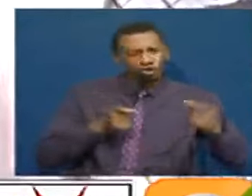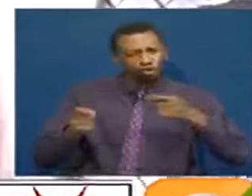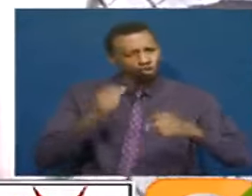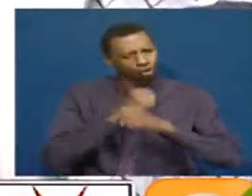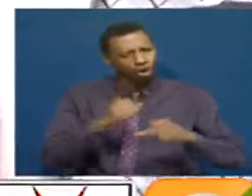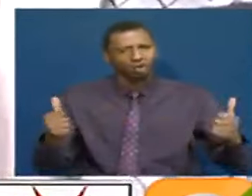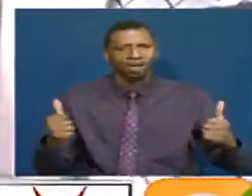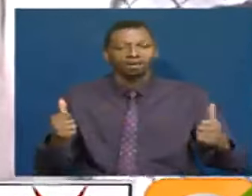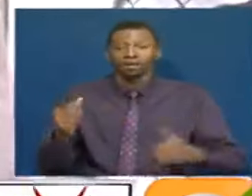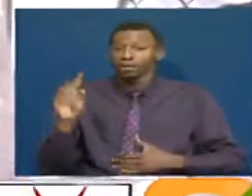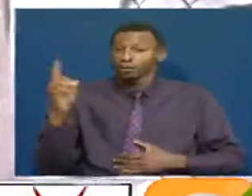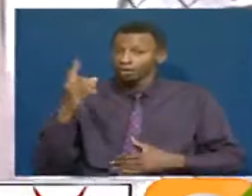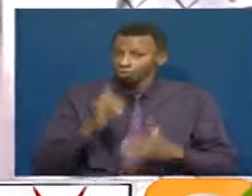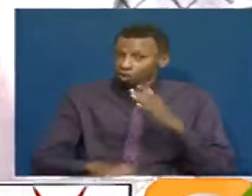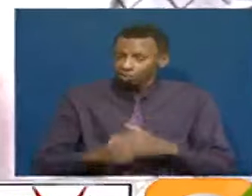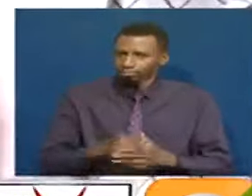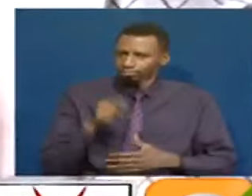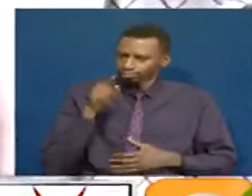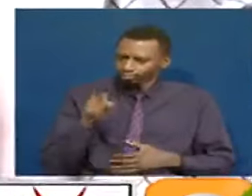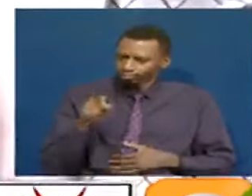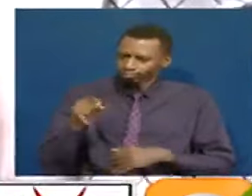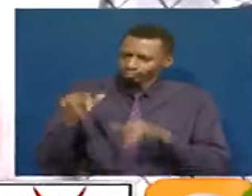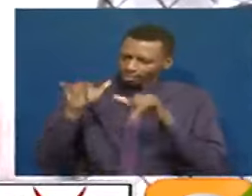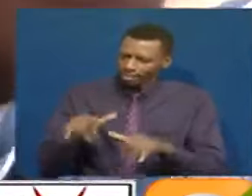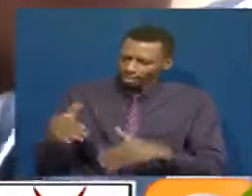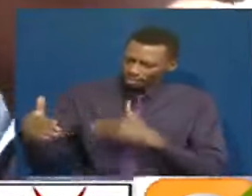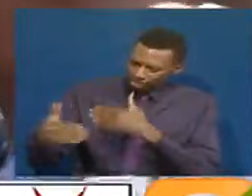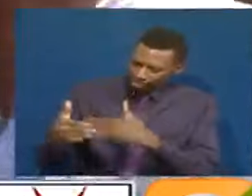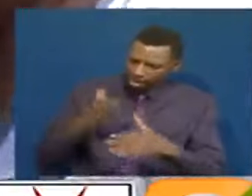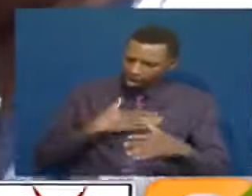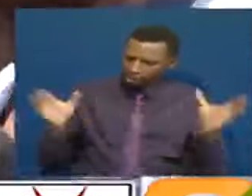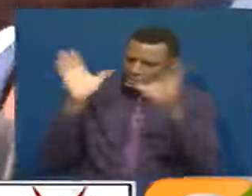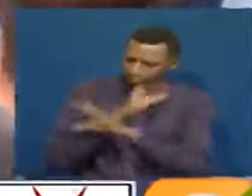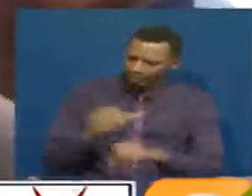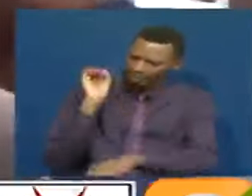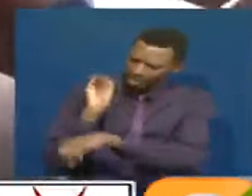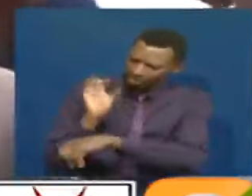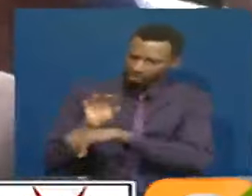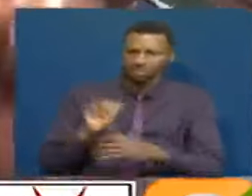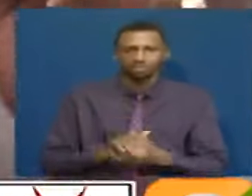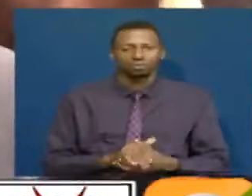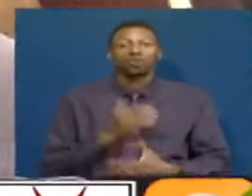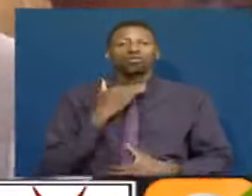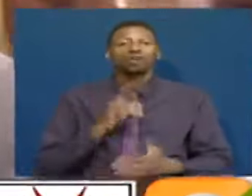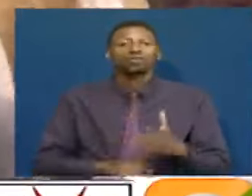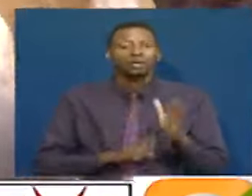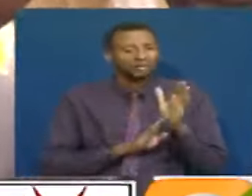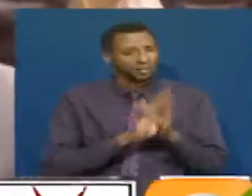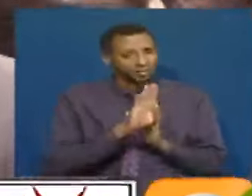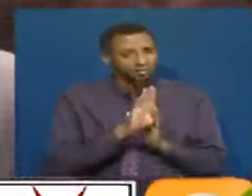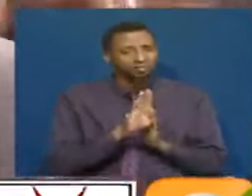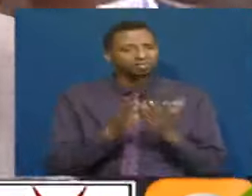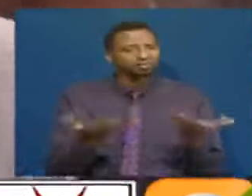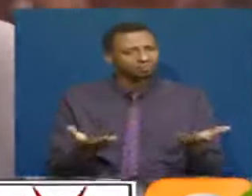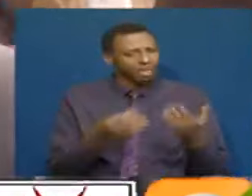ya kwanza kwa karibu na rais wetu umshauri. Tunataka tufanyiwe maendeleo. Watoto wetu free primary